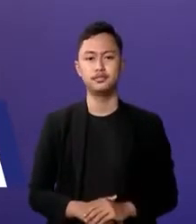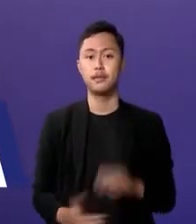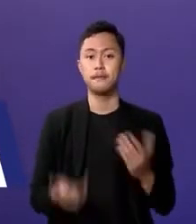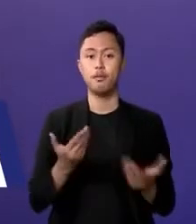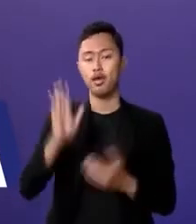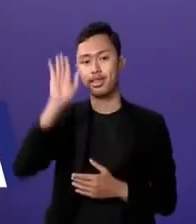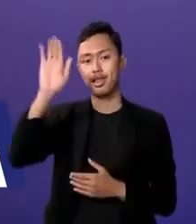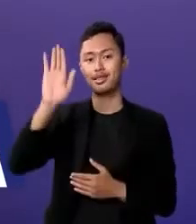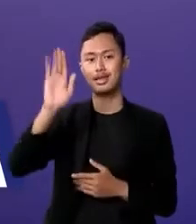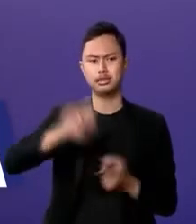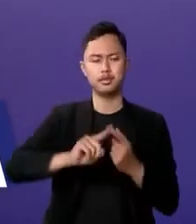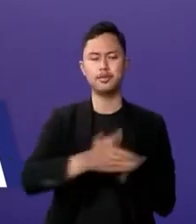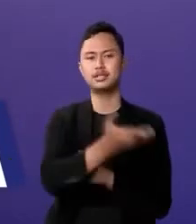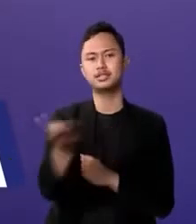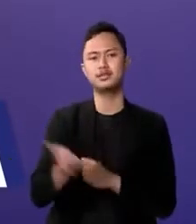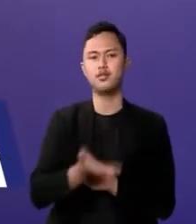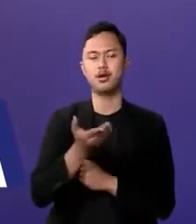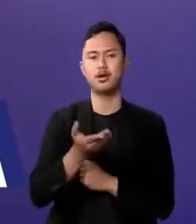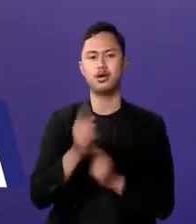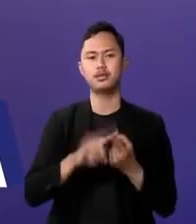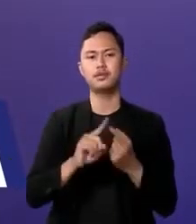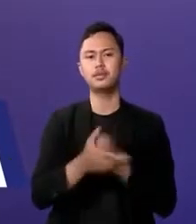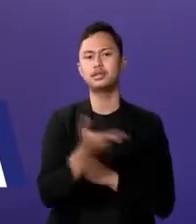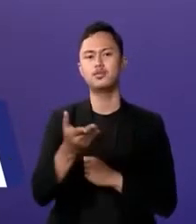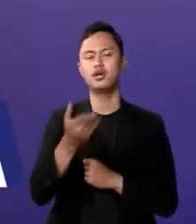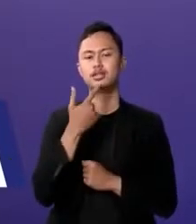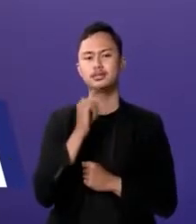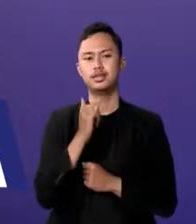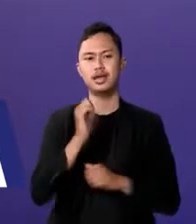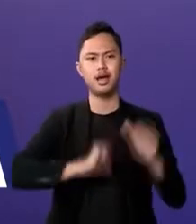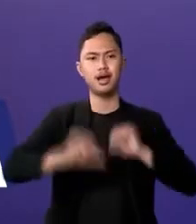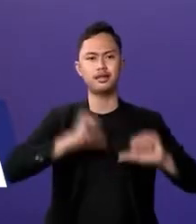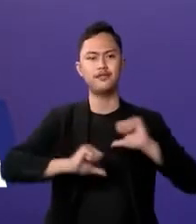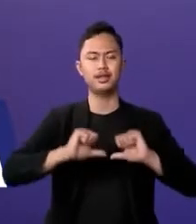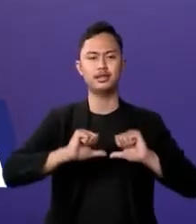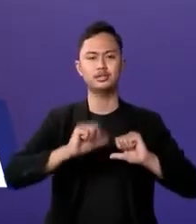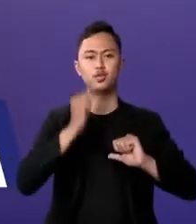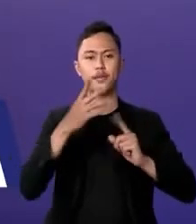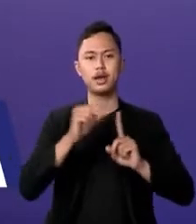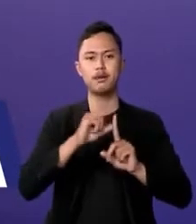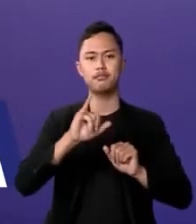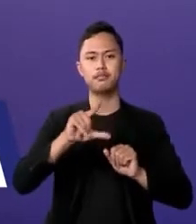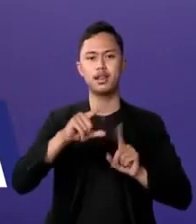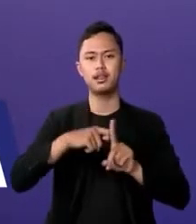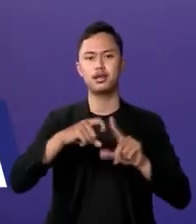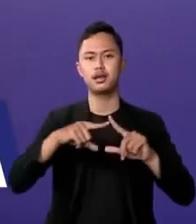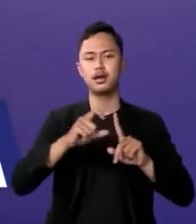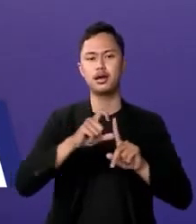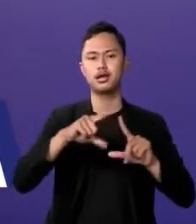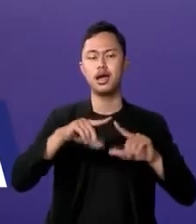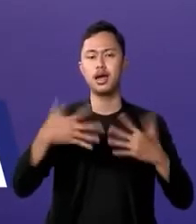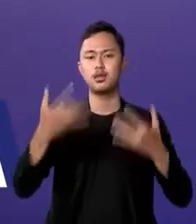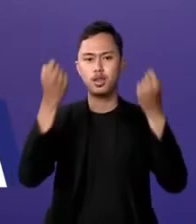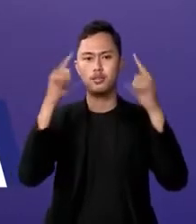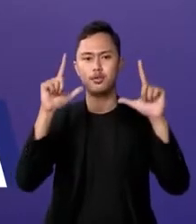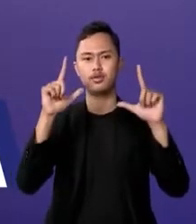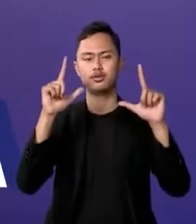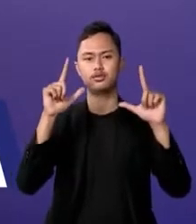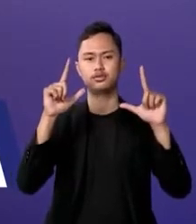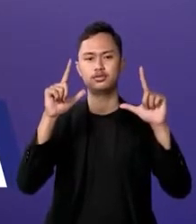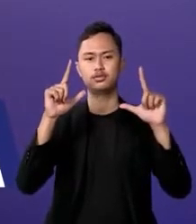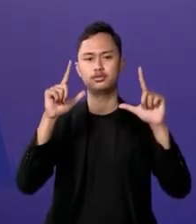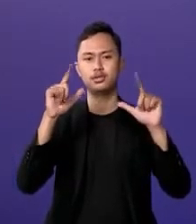meskipun nanti teman-teman sekalian akan melakukan kegiatan untuk Pilkada atau untuk berlibur